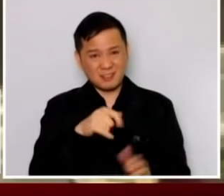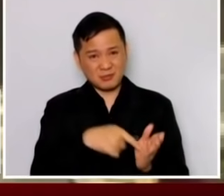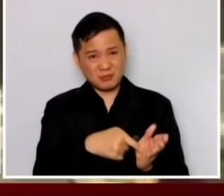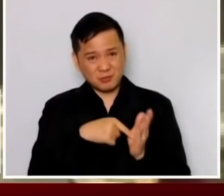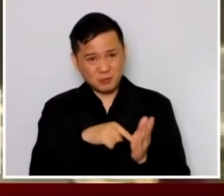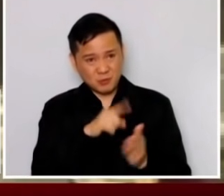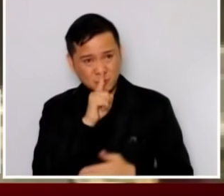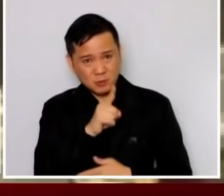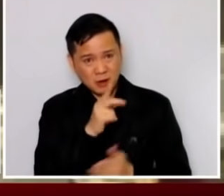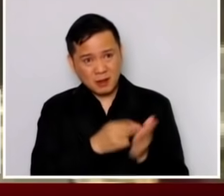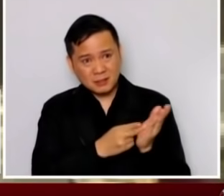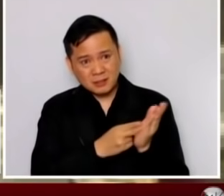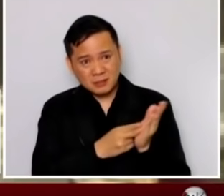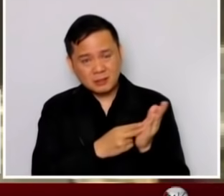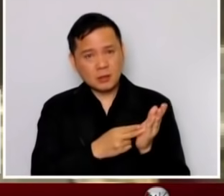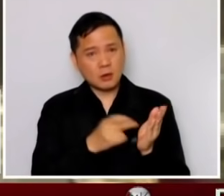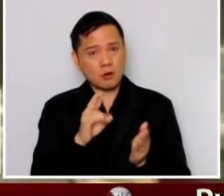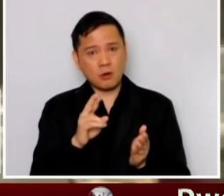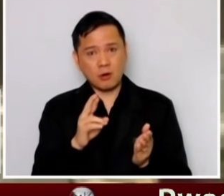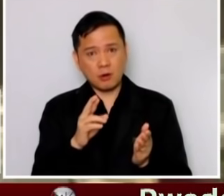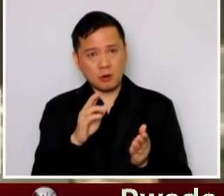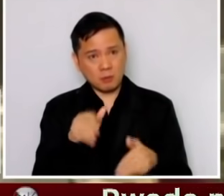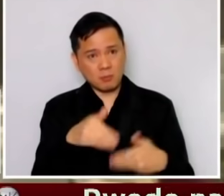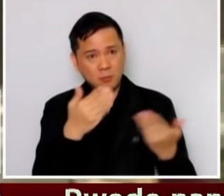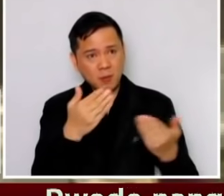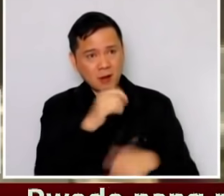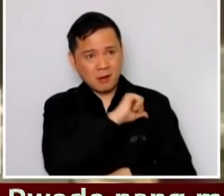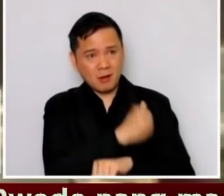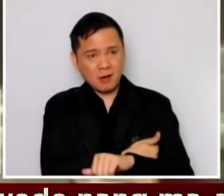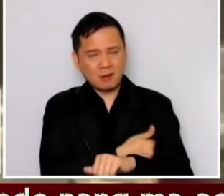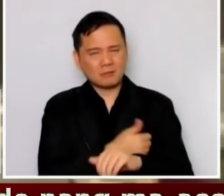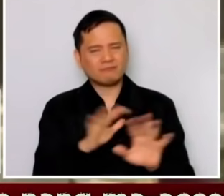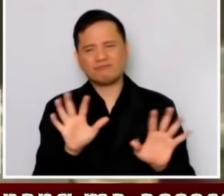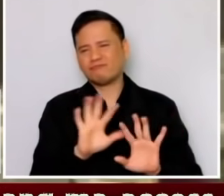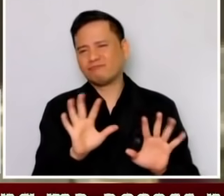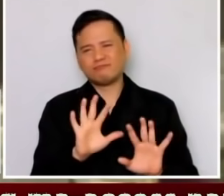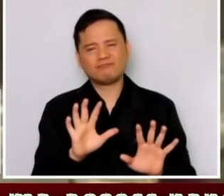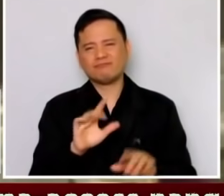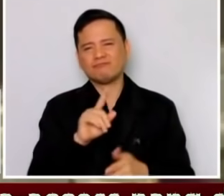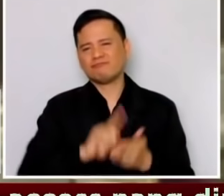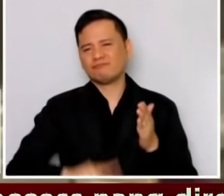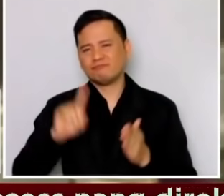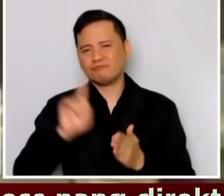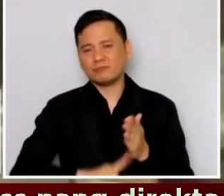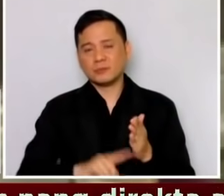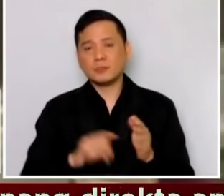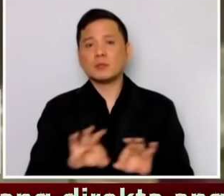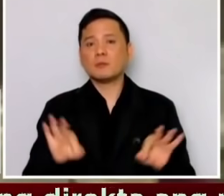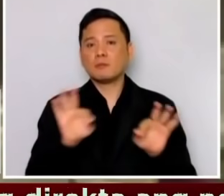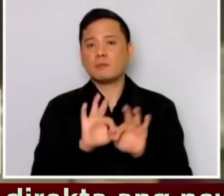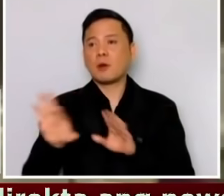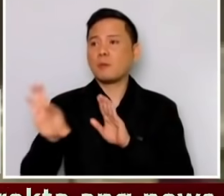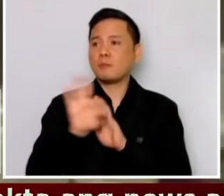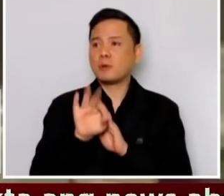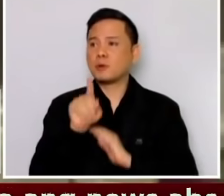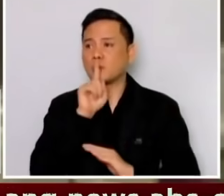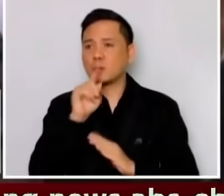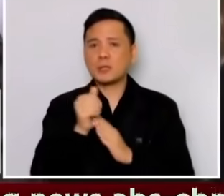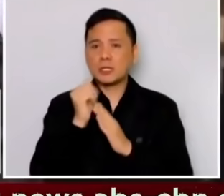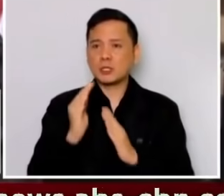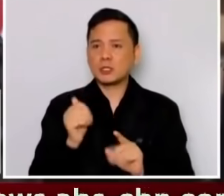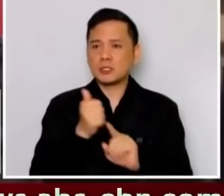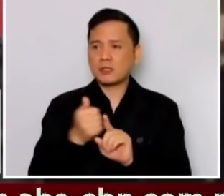ba ipababalikin natin sa posisyon nila o di naman po kaya mamimili na tayo ng isang tunay na may malasakit na maglilingkod